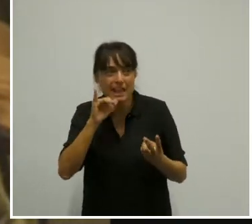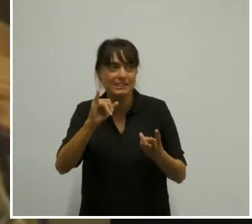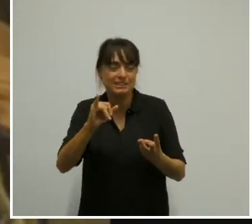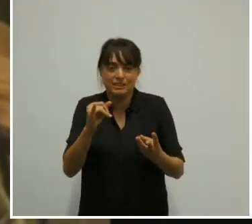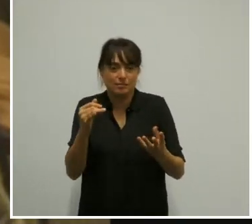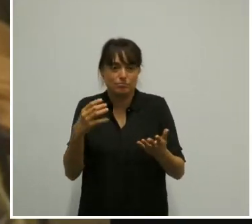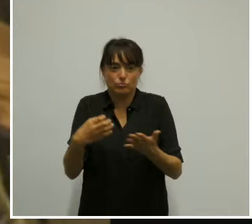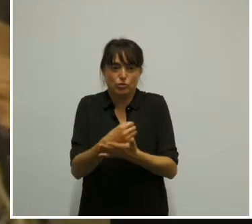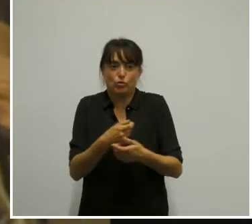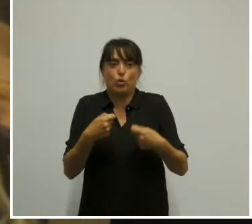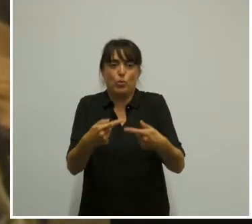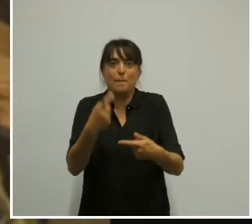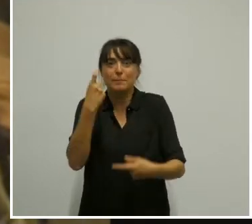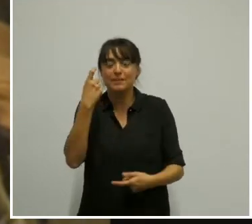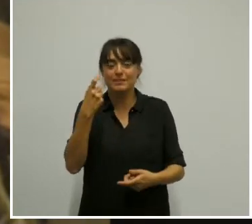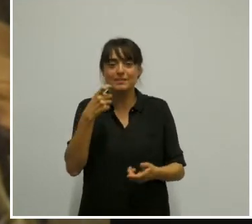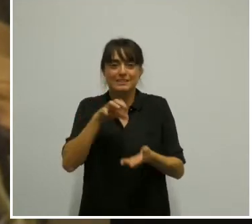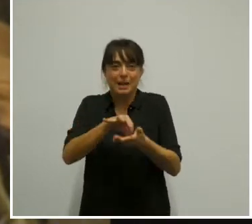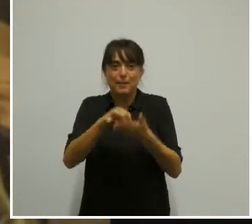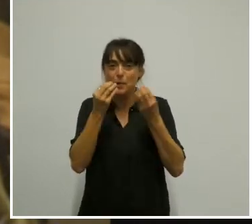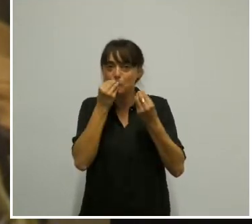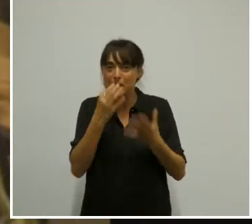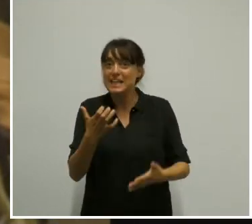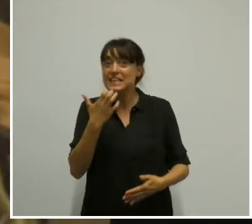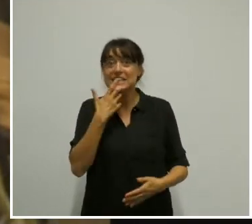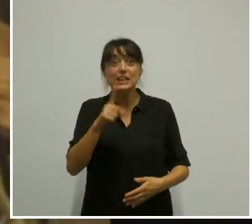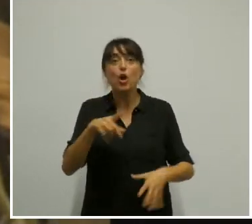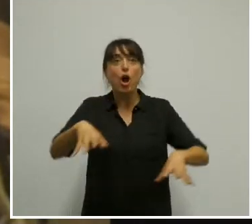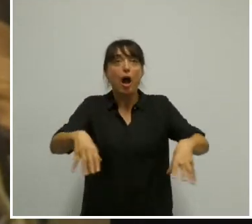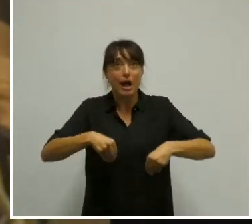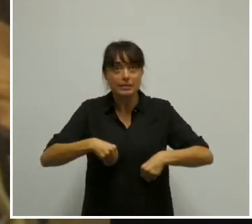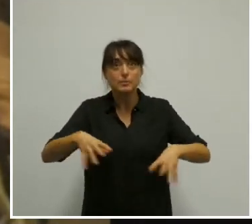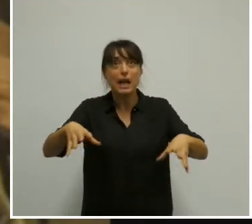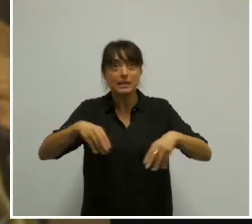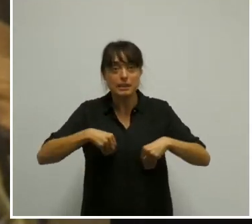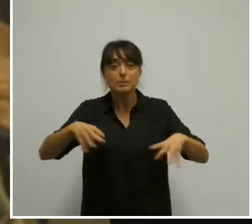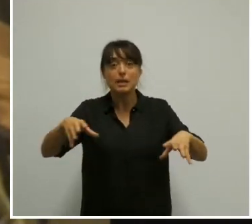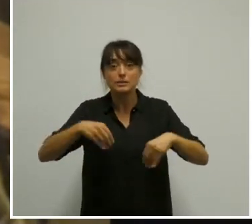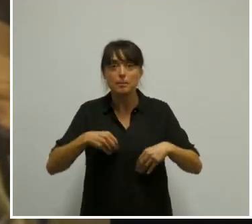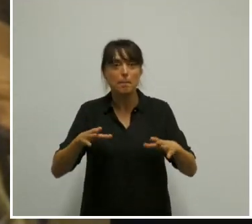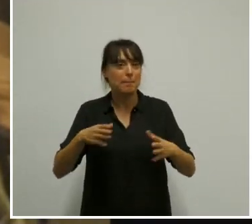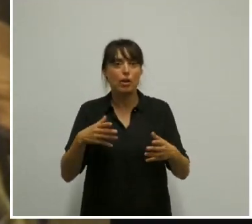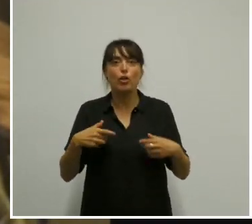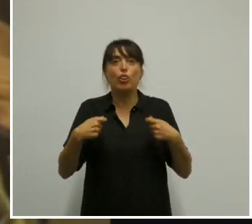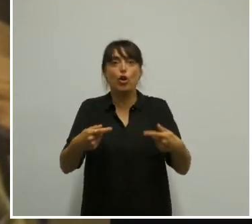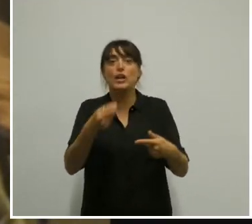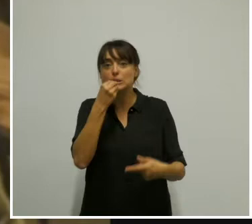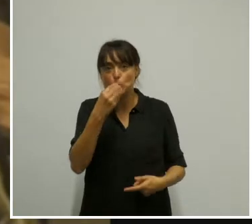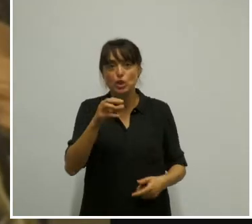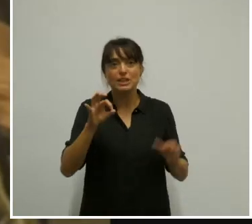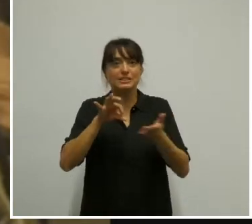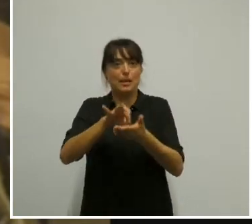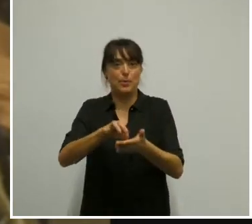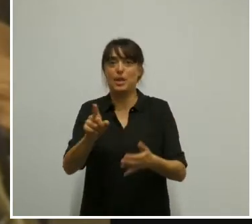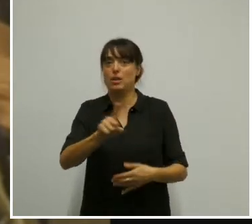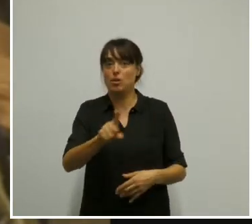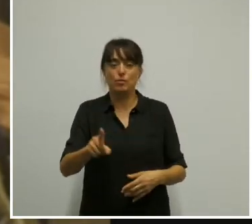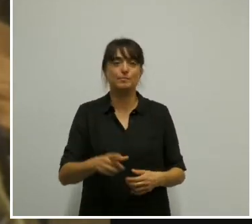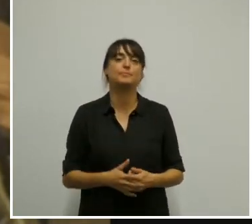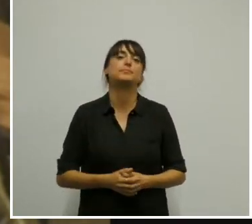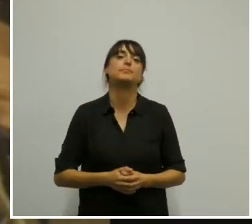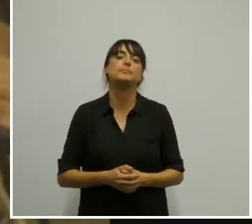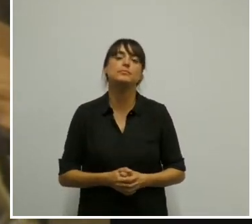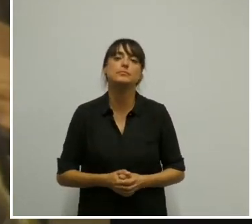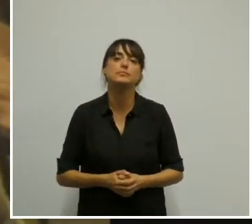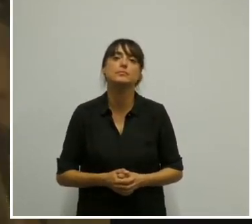a l'alumnat. Si no, és que no el pots, estàs gestionant el conflicte constantment. Ja està. És el que està passant. El conflicte